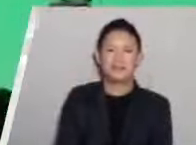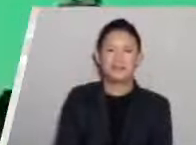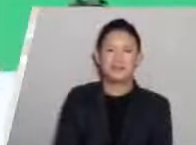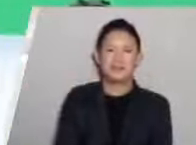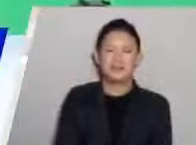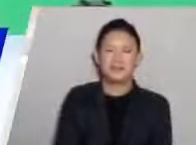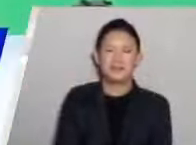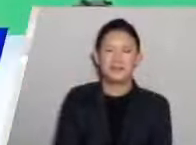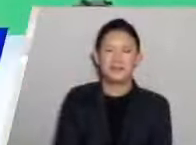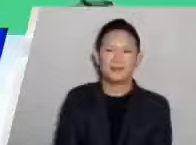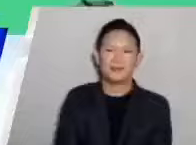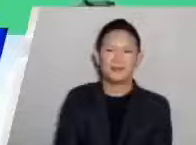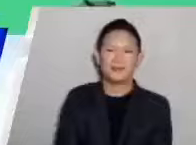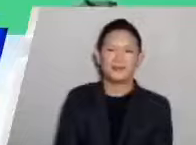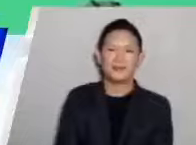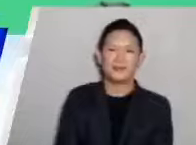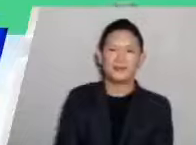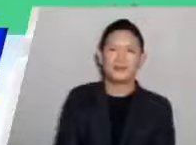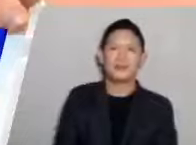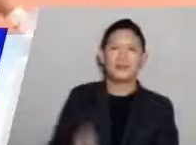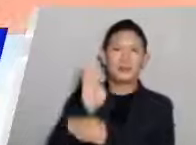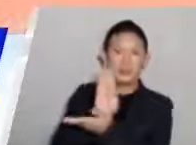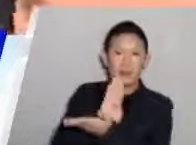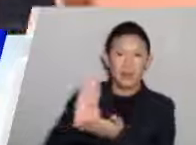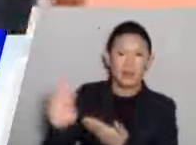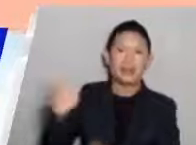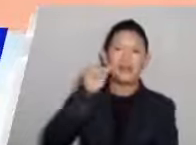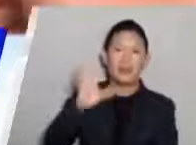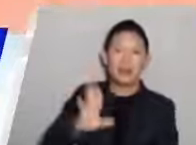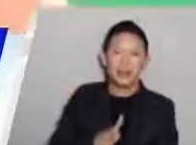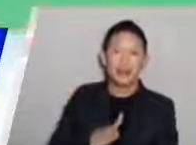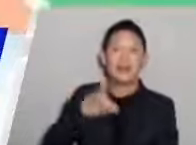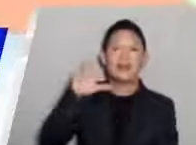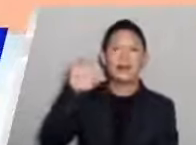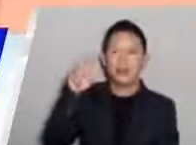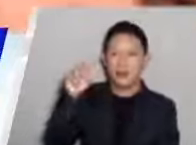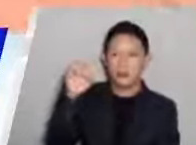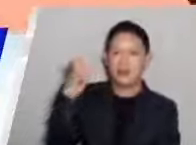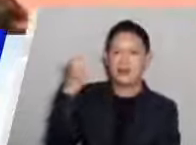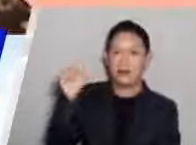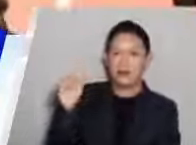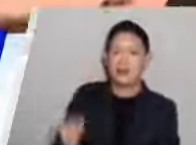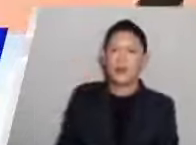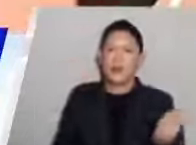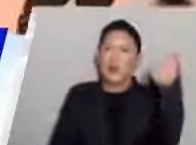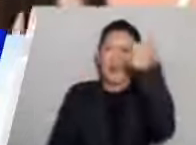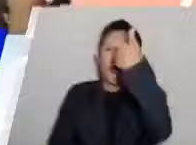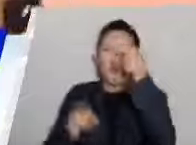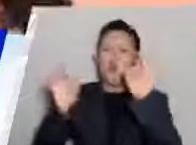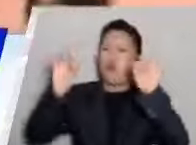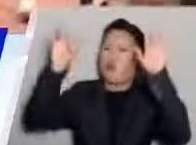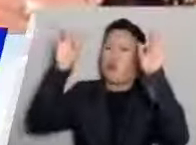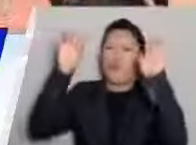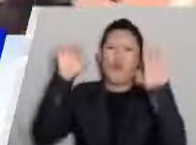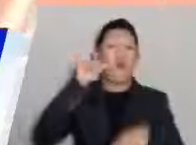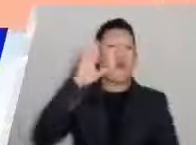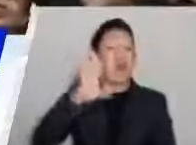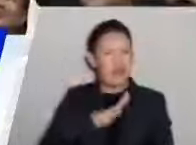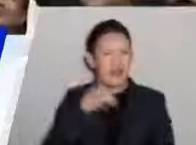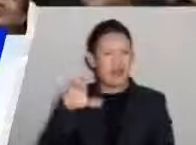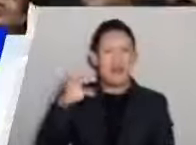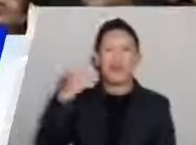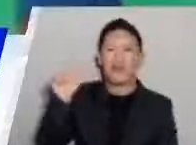Na-sweep ng Binild Lady Blazers ang Game 1 ng Best of 3 Finals ng NCAA Women's Volleyball Season 99 sa Philoil Arena